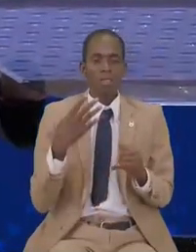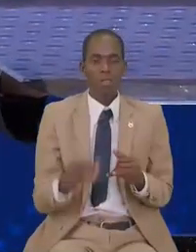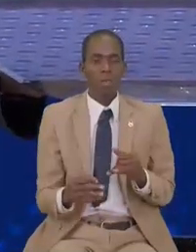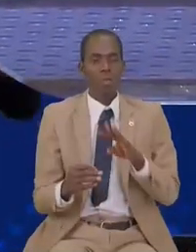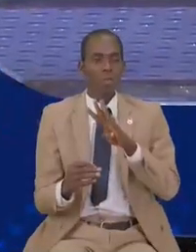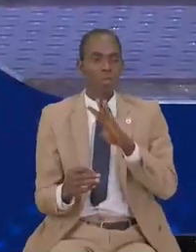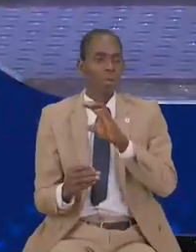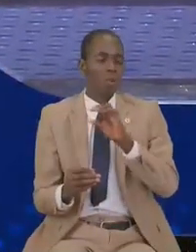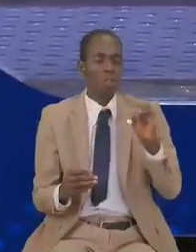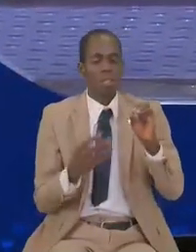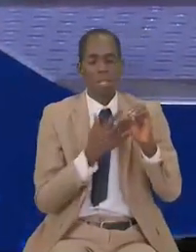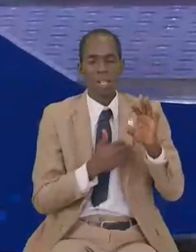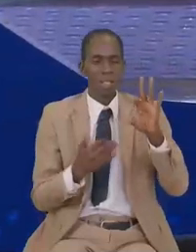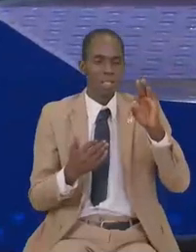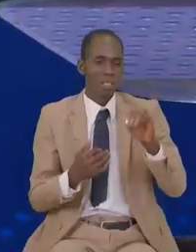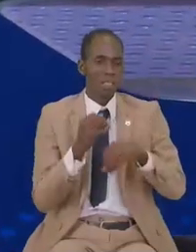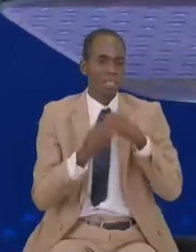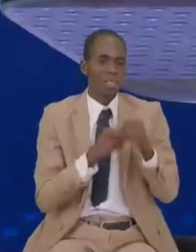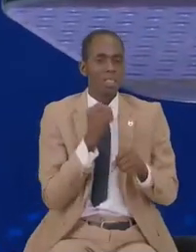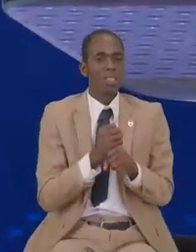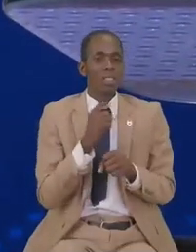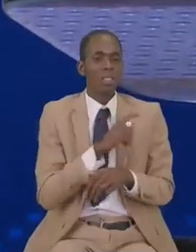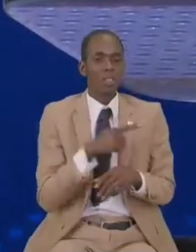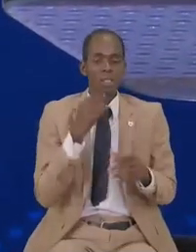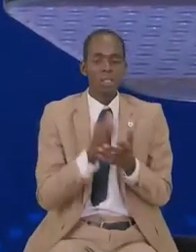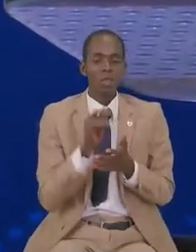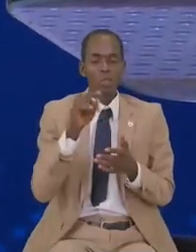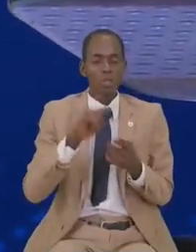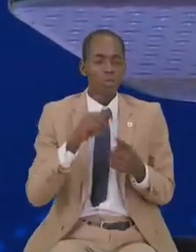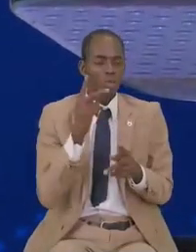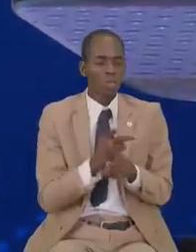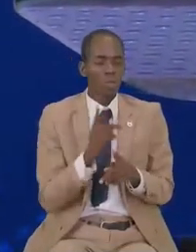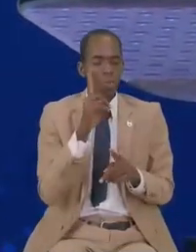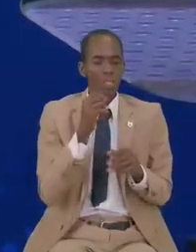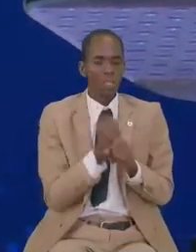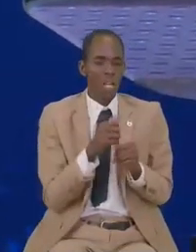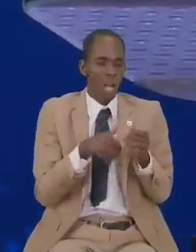ans, Dieu a dit que, oui, vous pouvez seulement épargner